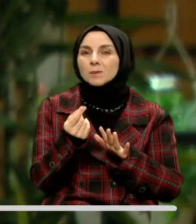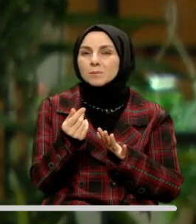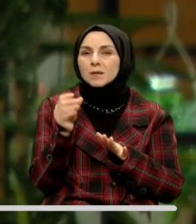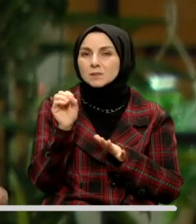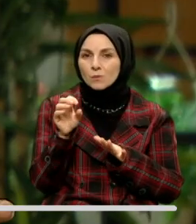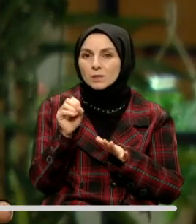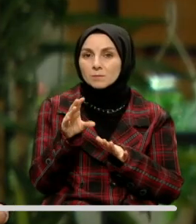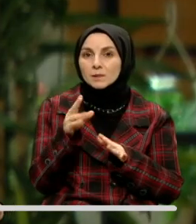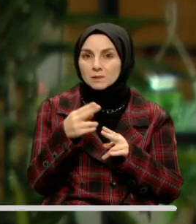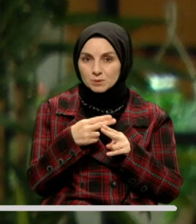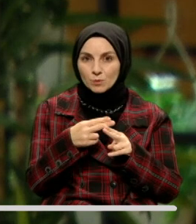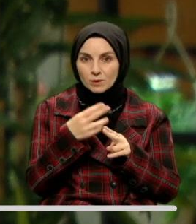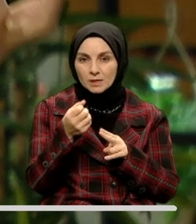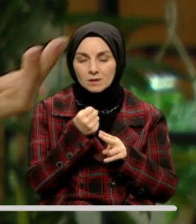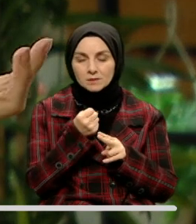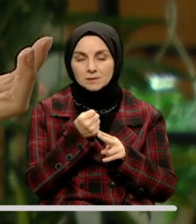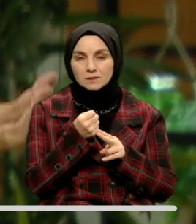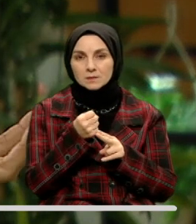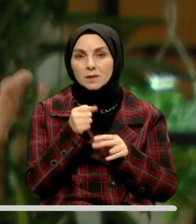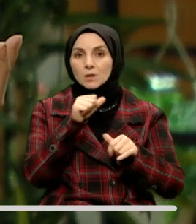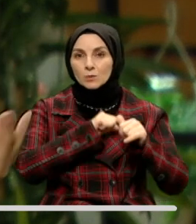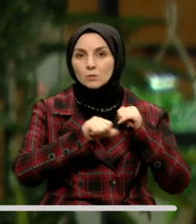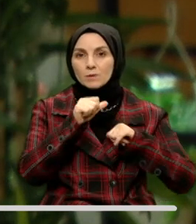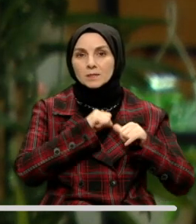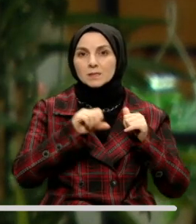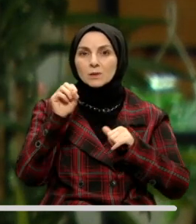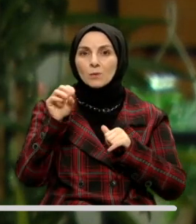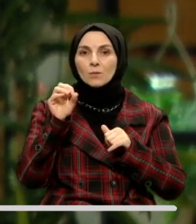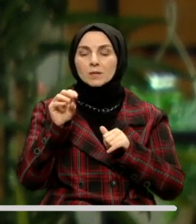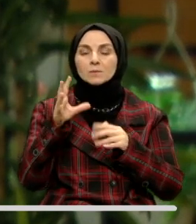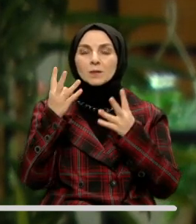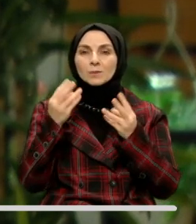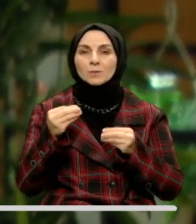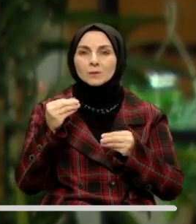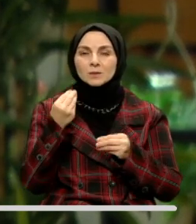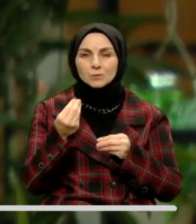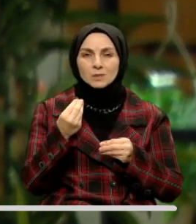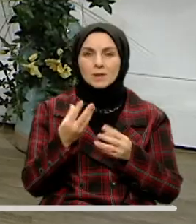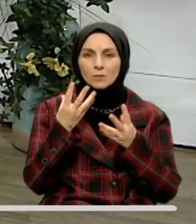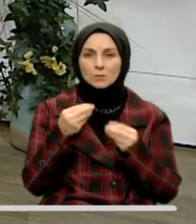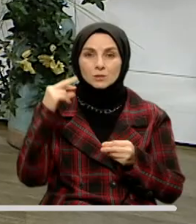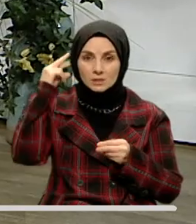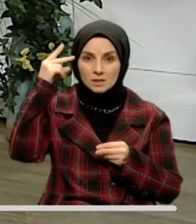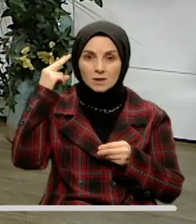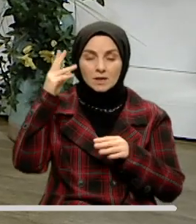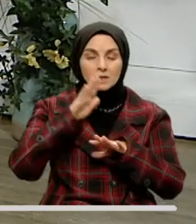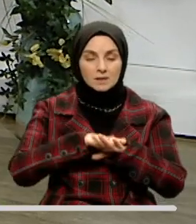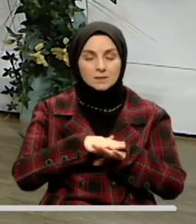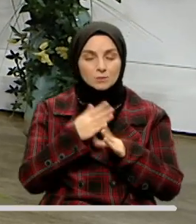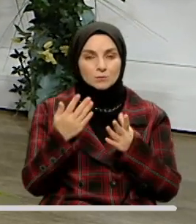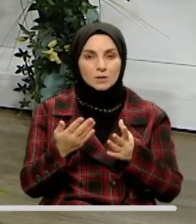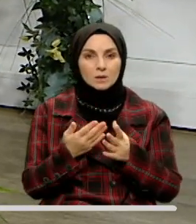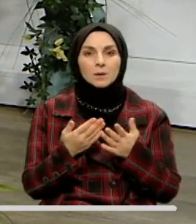de sanıyorum örneklendirerek evet. Akademinin de üniversitede kalıp güzel olabileceğini hayal ediyorsun sanırım. Hı-hı. Sınava çalışırken,